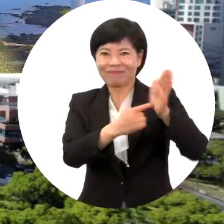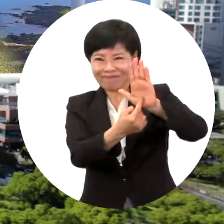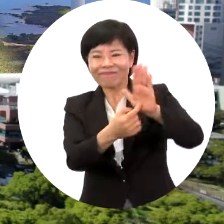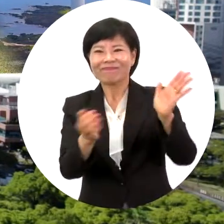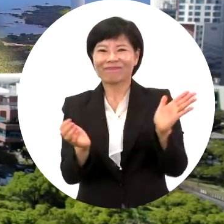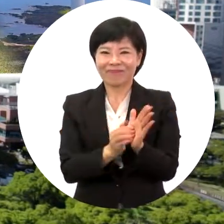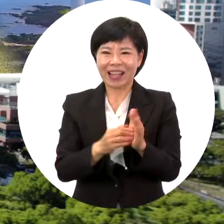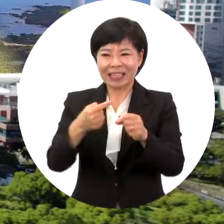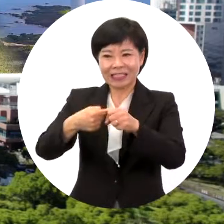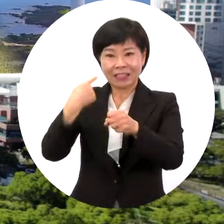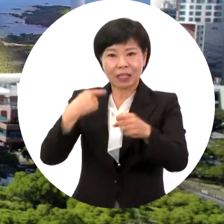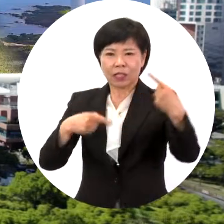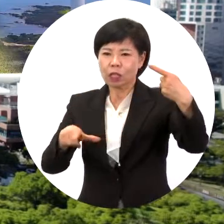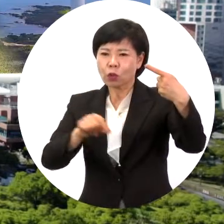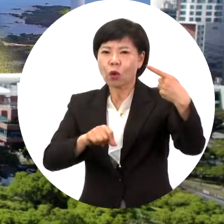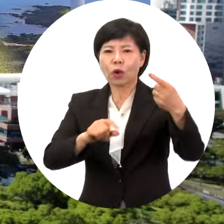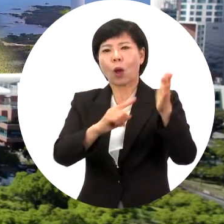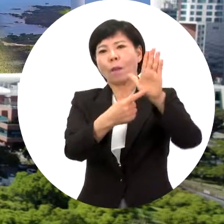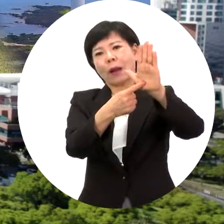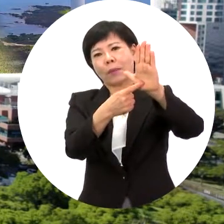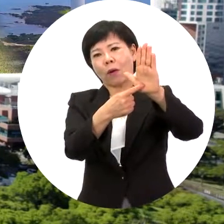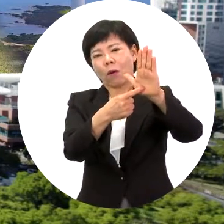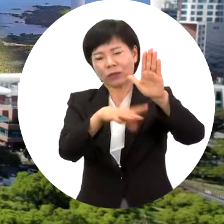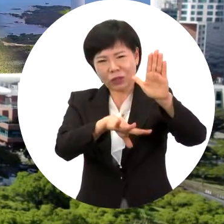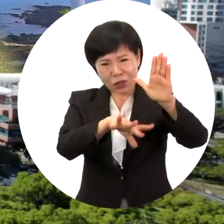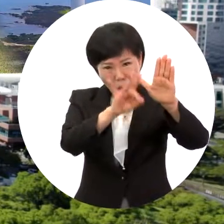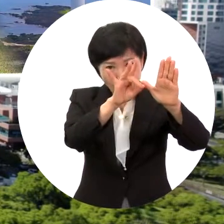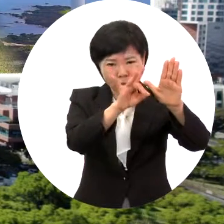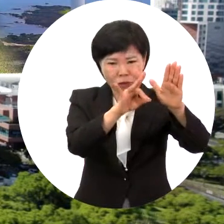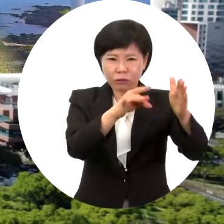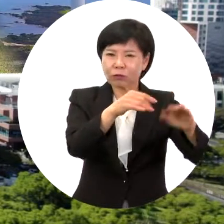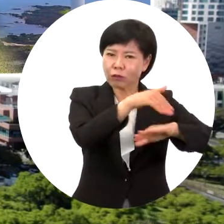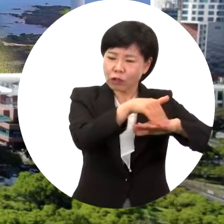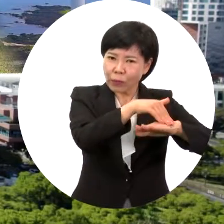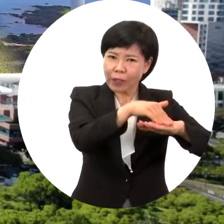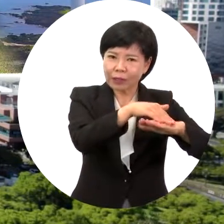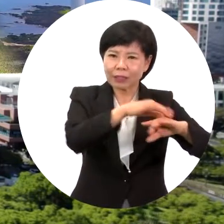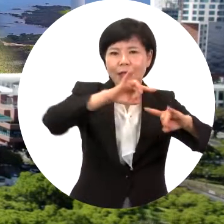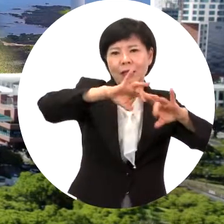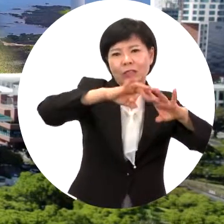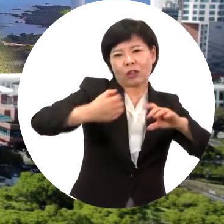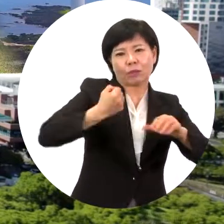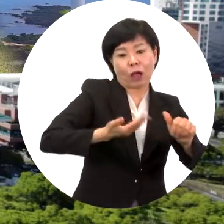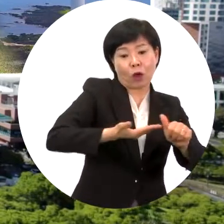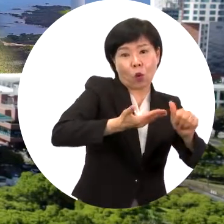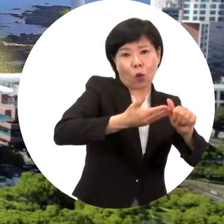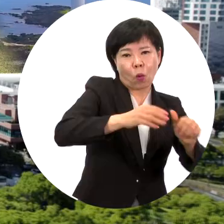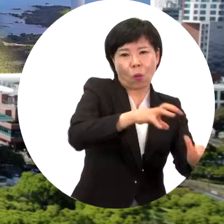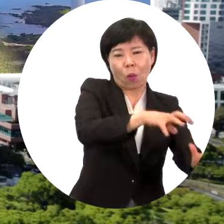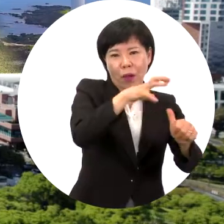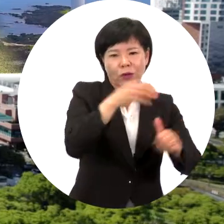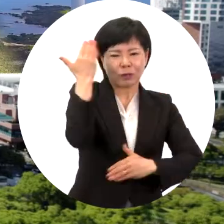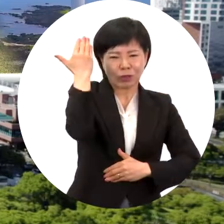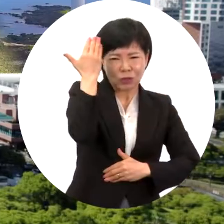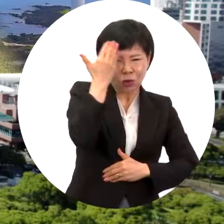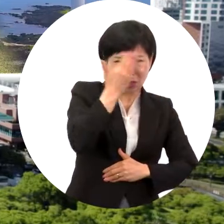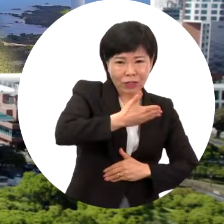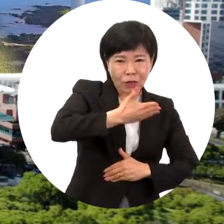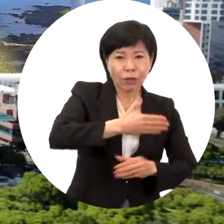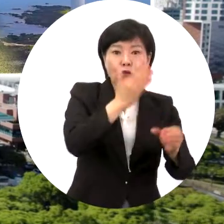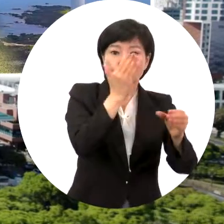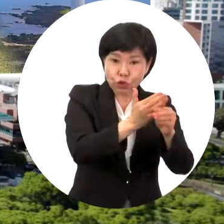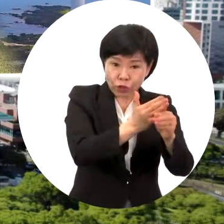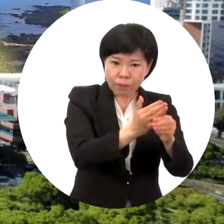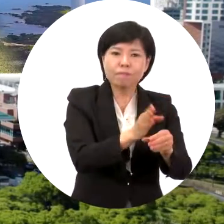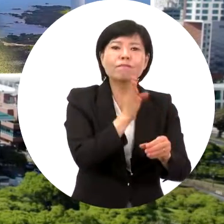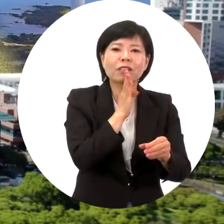발표했습니다. 지난해 1월 발표한 에너지 대전환 로드맵은 전력 에너지의 생산 공급 활용 체계를 청정 재생 에너지